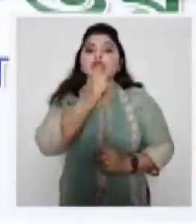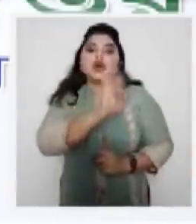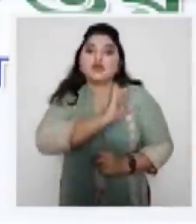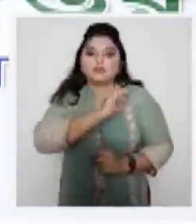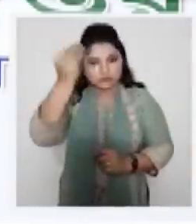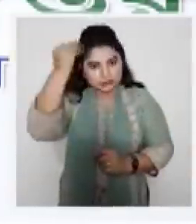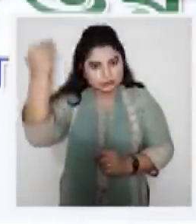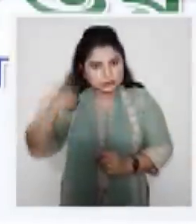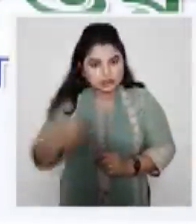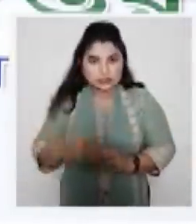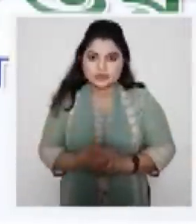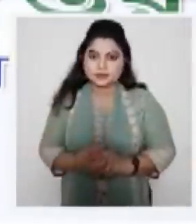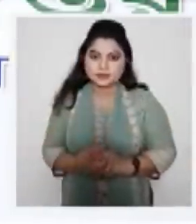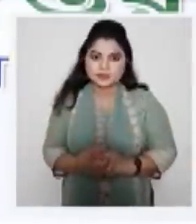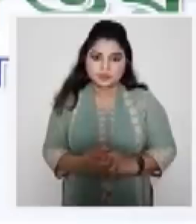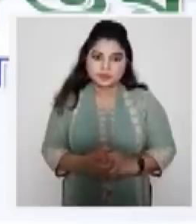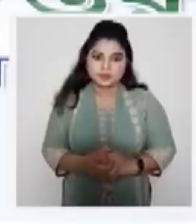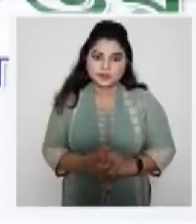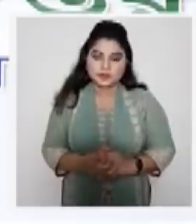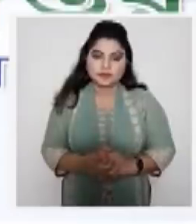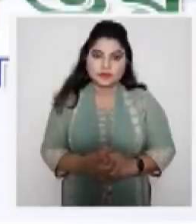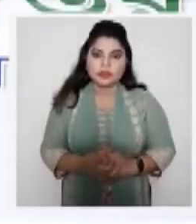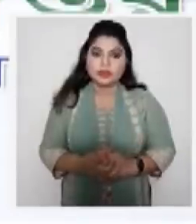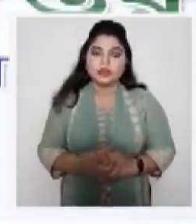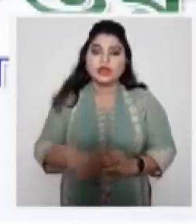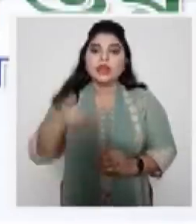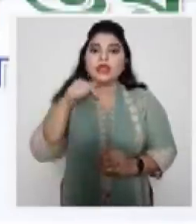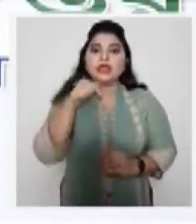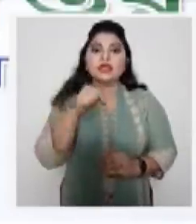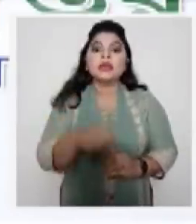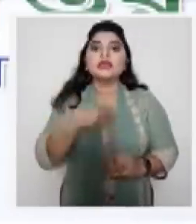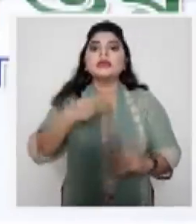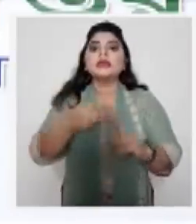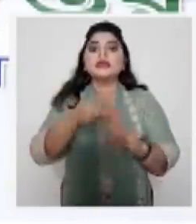2,000 ব্যক্তিগত সুরক্ষা সামগ্রী। এই তথ্য কেন্দ্রীয় ঔষধাগার থেকে প্রাপ্ত।